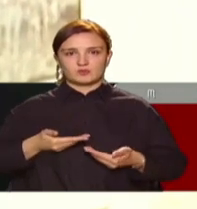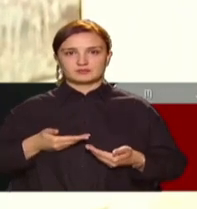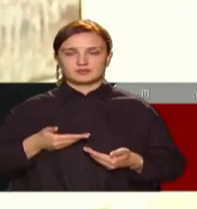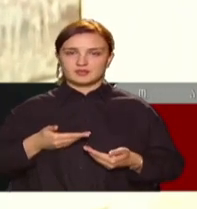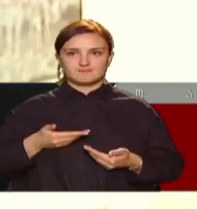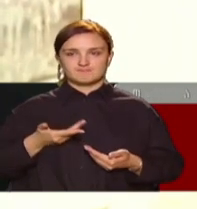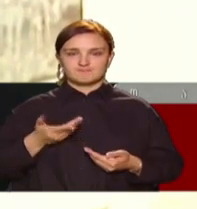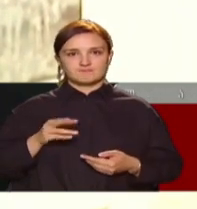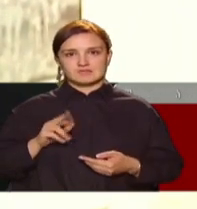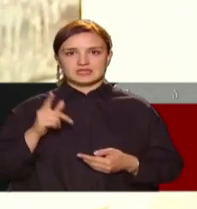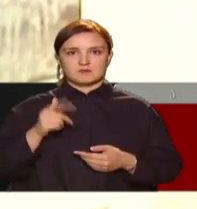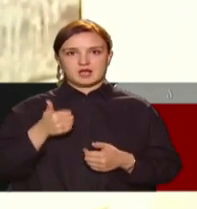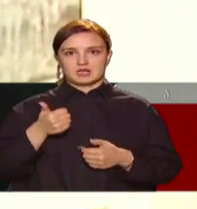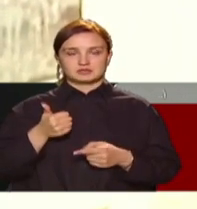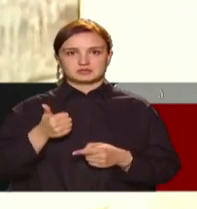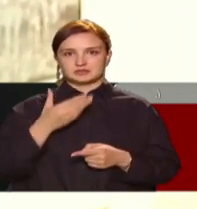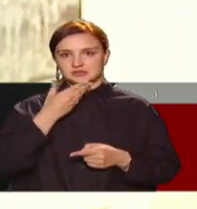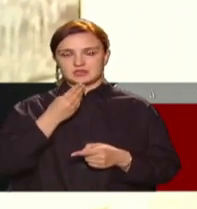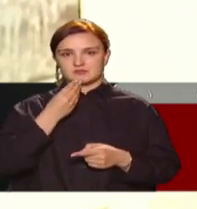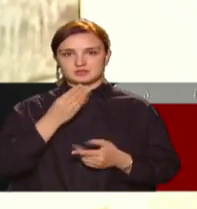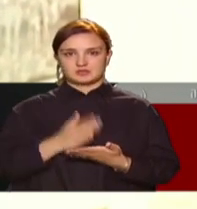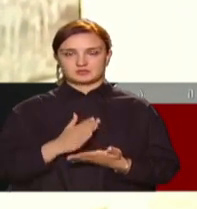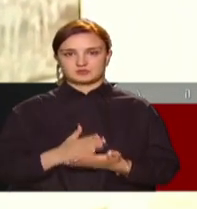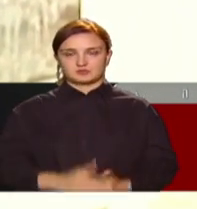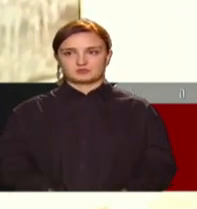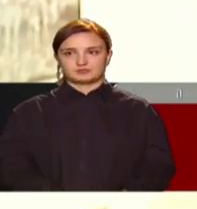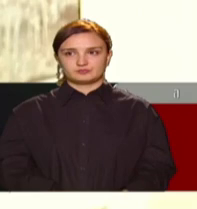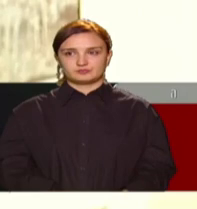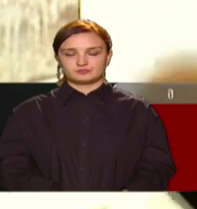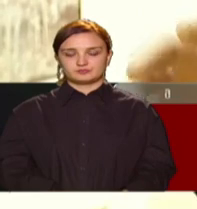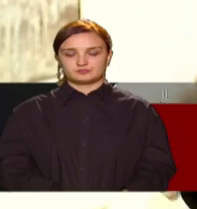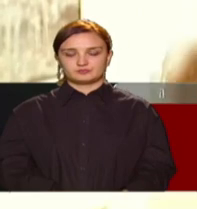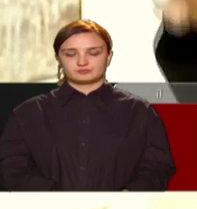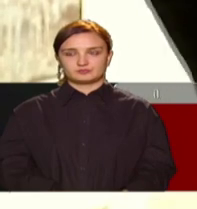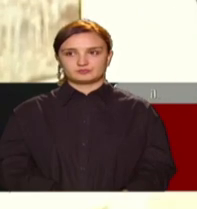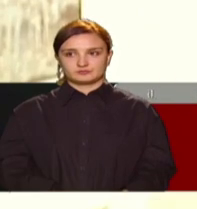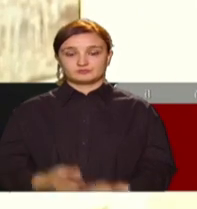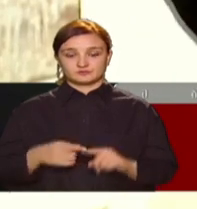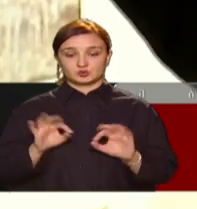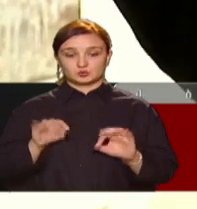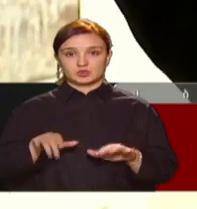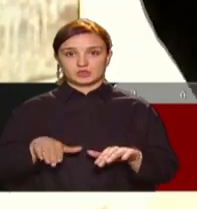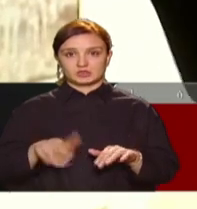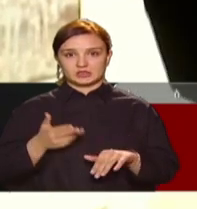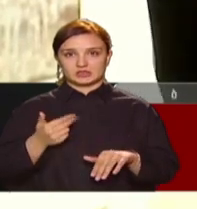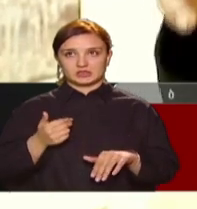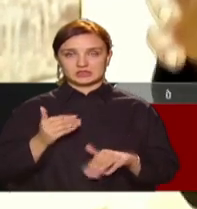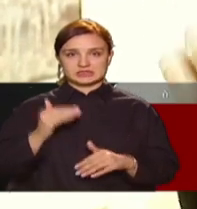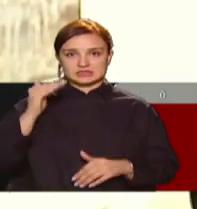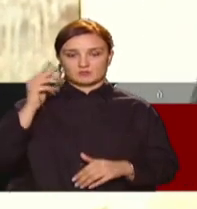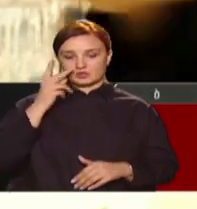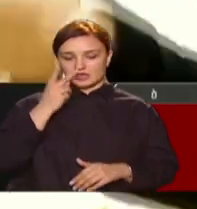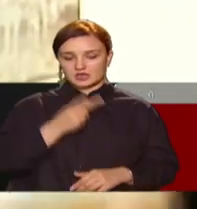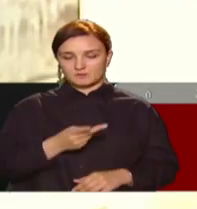ნეტა რა კარგი სილამაზე არიო. ეს სწორედ ის არის, ზუსტად აი ზემოდან რო